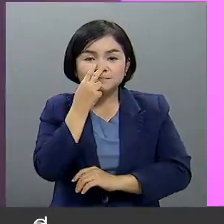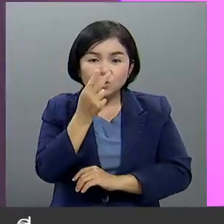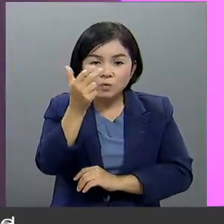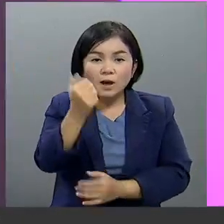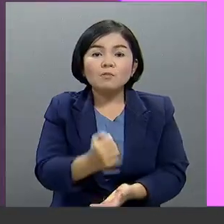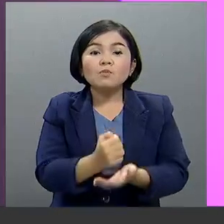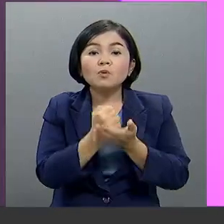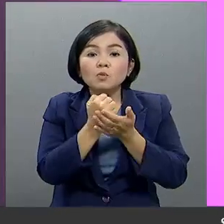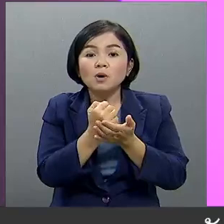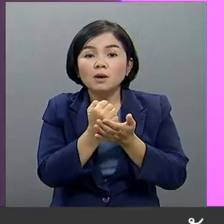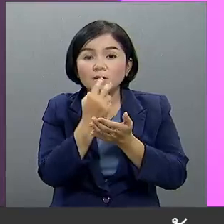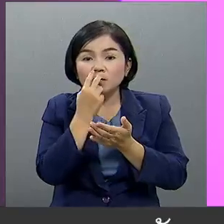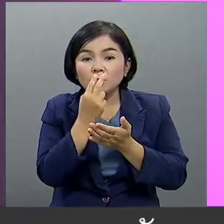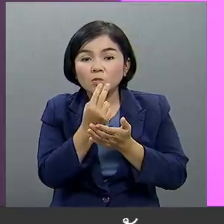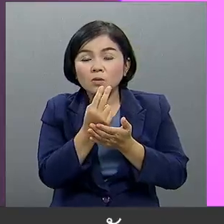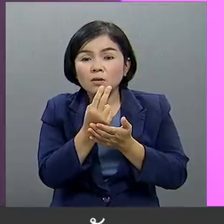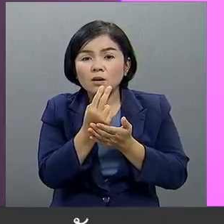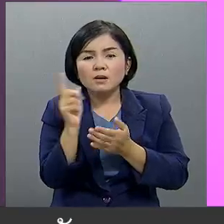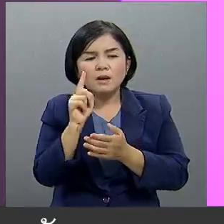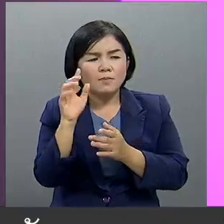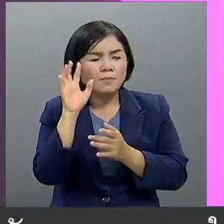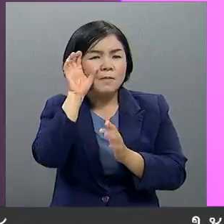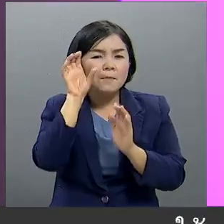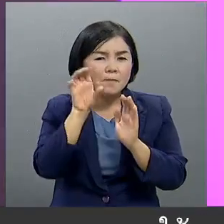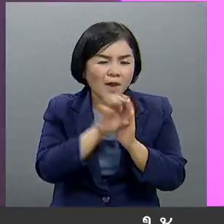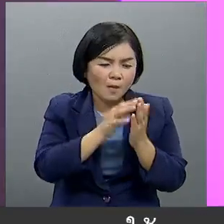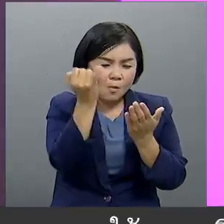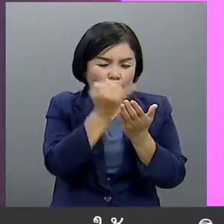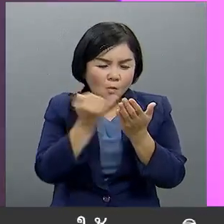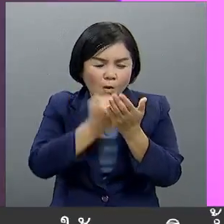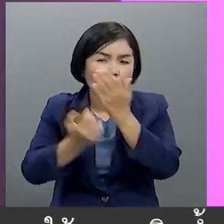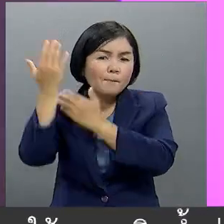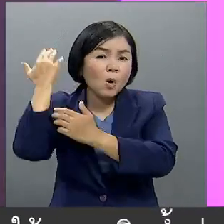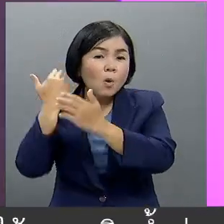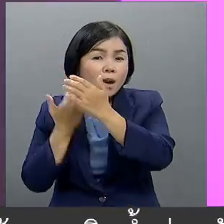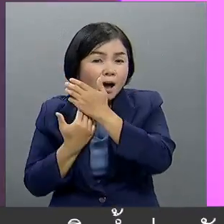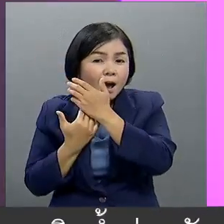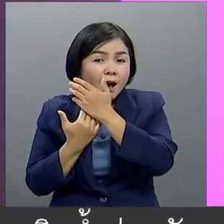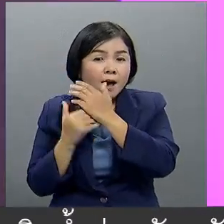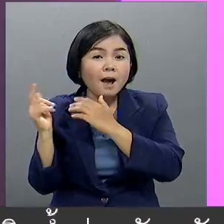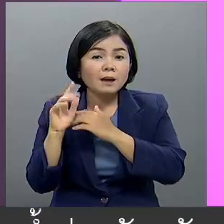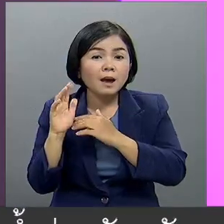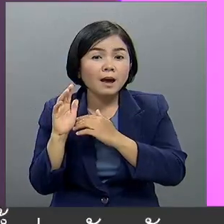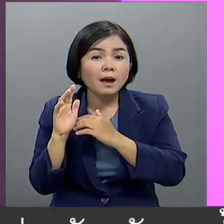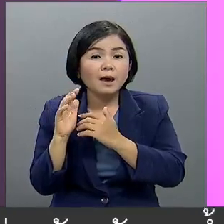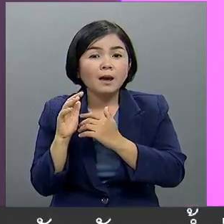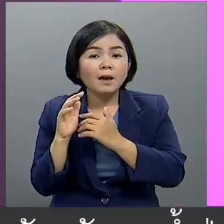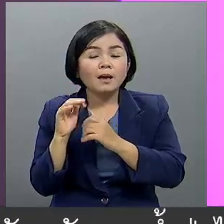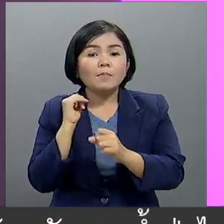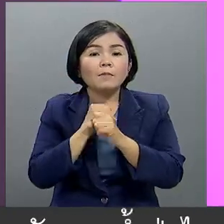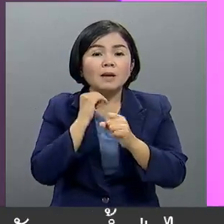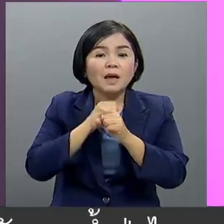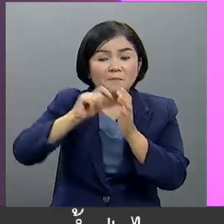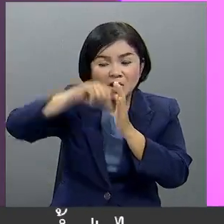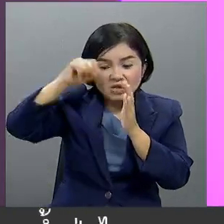ยมีไปเจอแบบเขาเรียกว่าภาพเก่าก็อย่าพึ่งไปซ่อมไปสร้างมันทับนะคือบางที่เนี่ยเคยมีข่าวไง